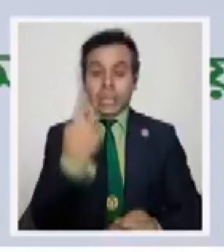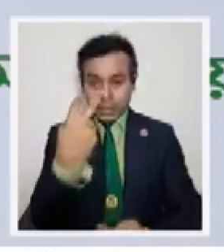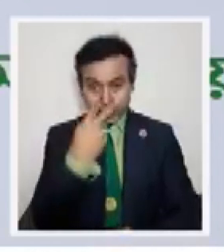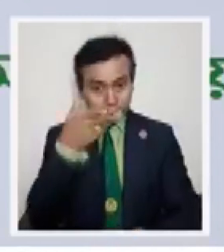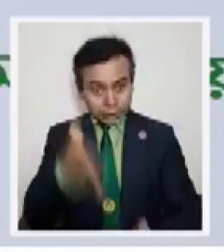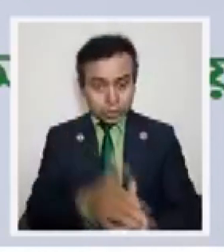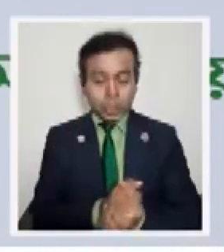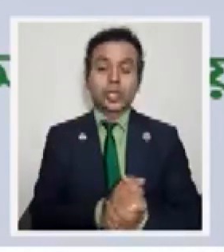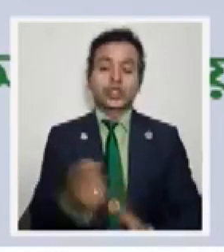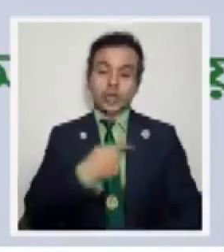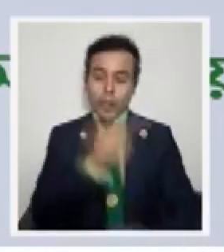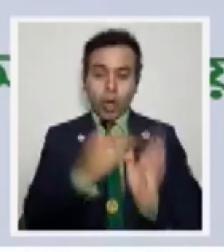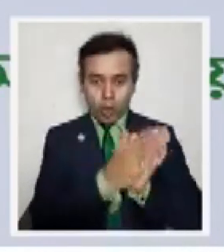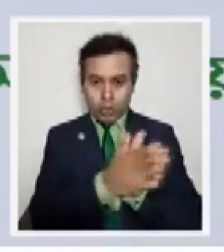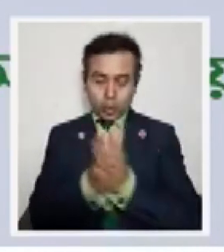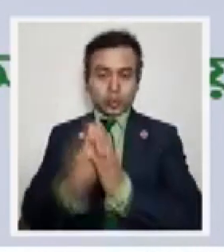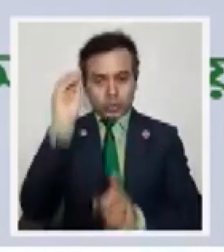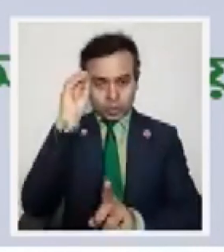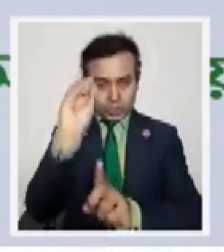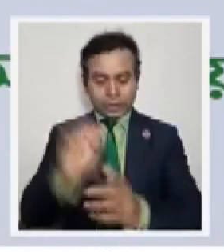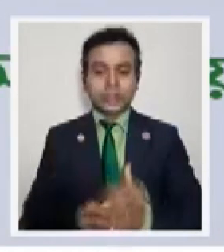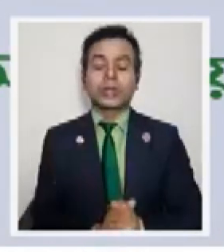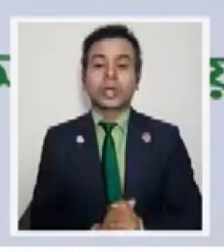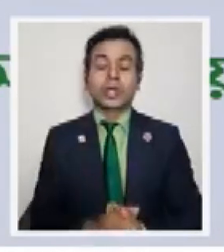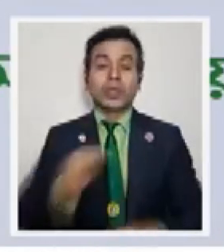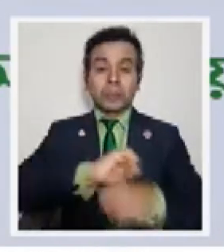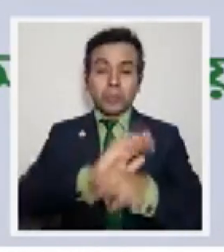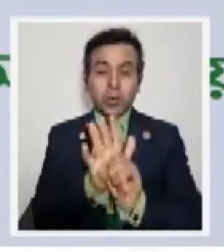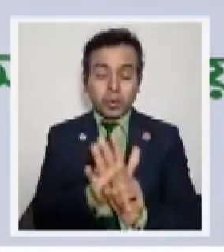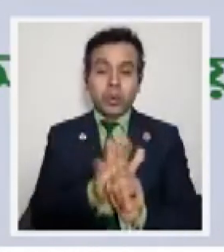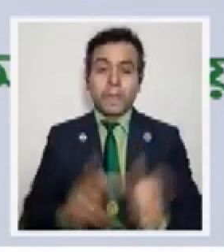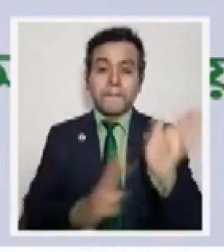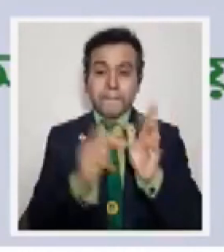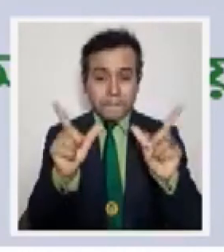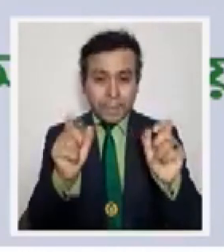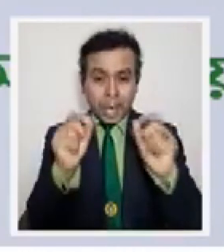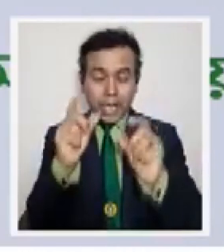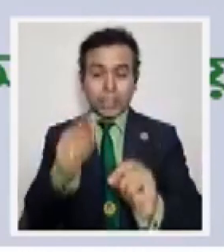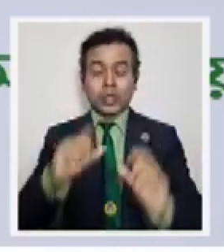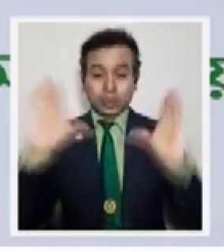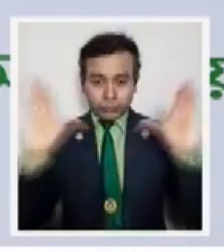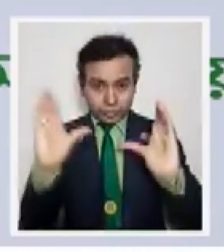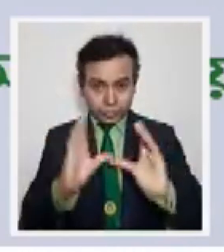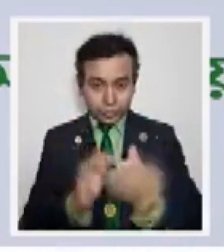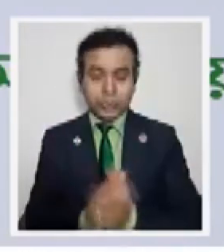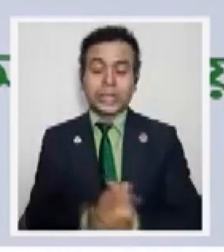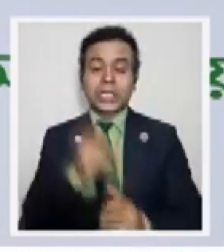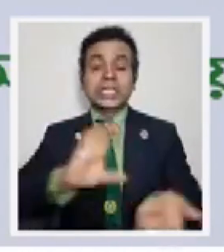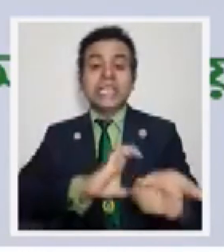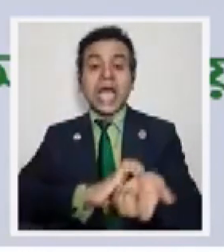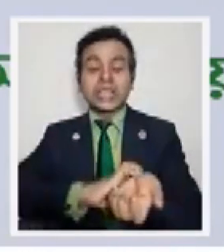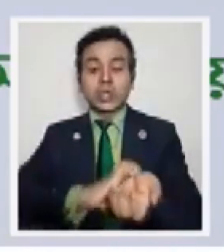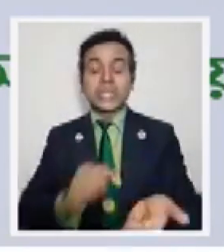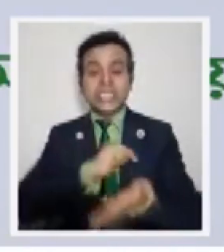প্রতিরোধ করা যাবে, তা না হলে করোনা ভাইরাসকে প্রতিরোধ করা যাবে না। সেই জন্য যারা এই অনুষ্ঠান দেখছেন শুনছেন সবাইকে বিশেষভাবে